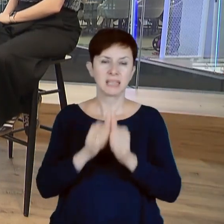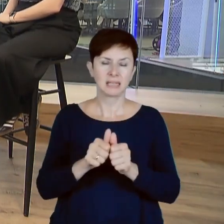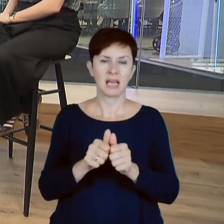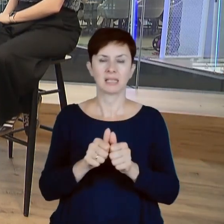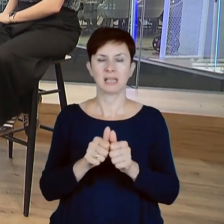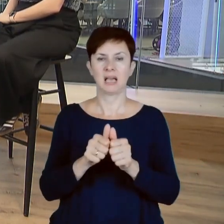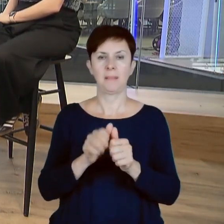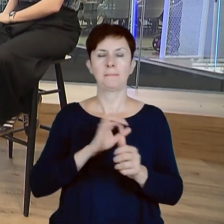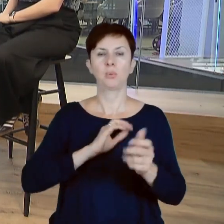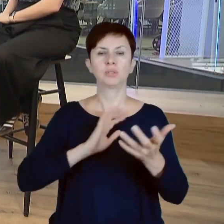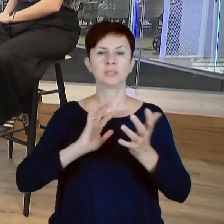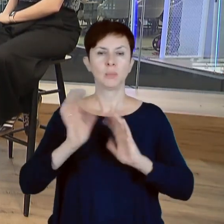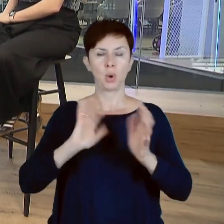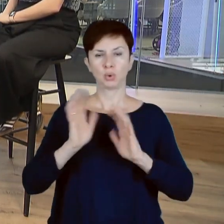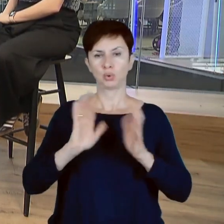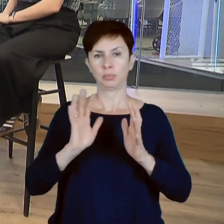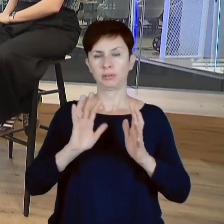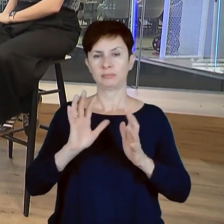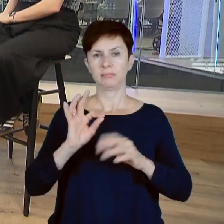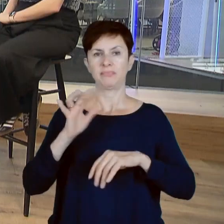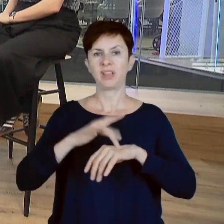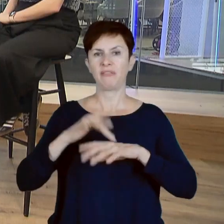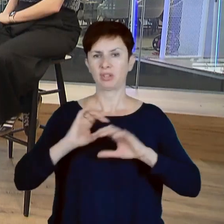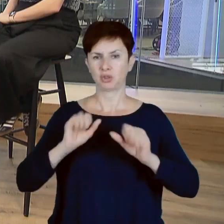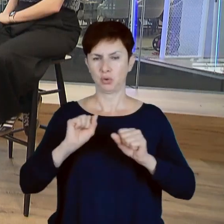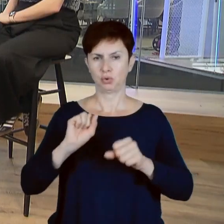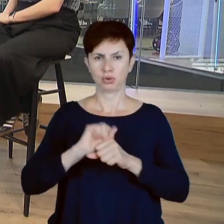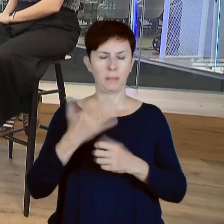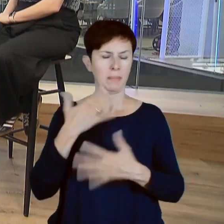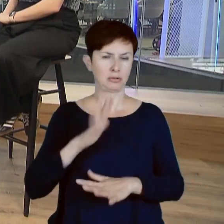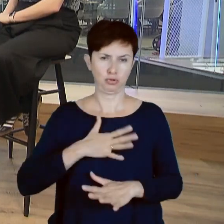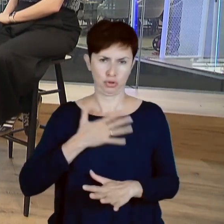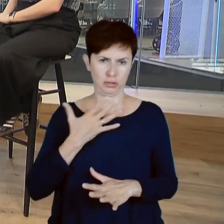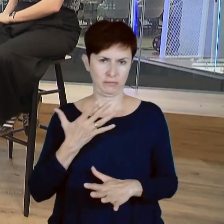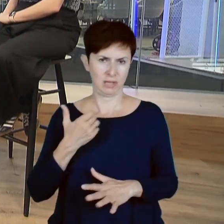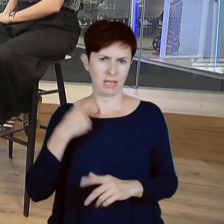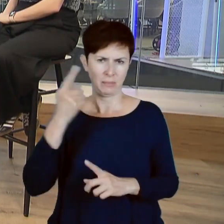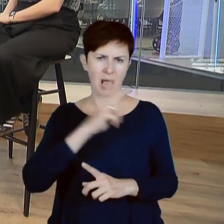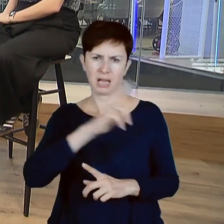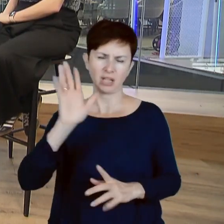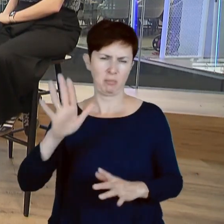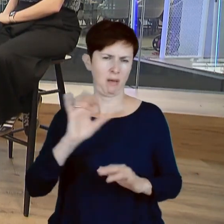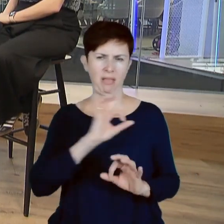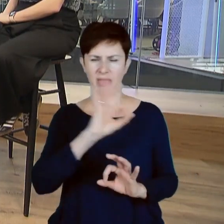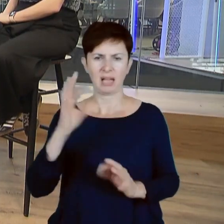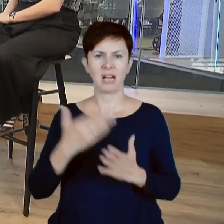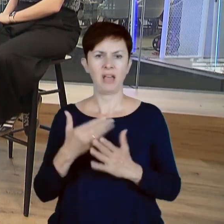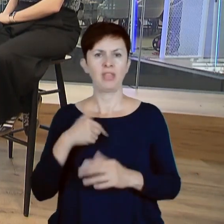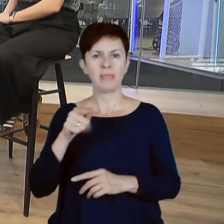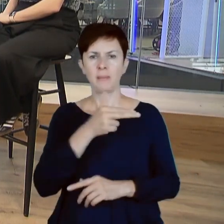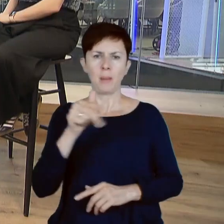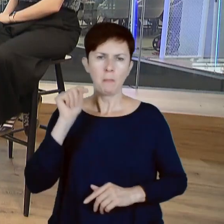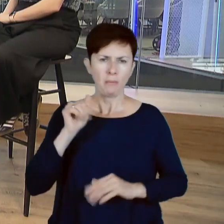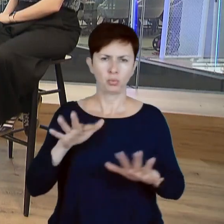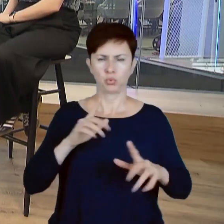sposoby efektywnego działania są, myślę, bardzo dziwne i wszyscy, myślę, mamy bardzo dziwne. I dlatego powinniśmy o tym dużo rozmawiać, bo to nam